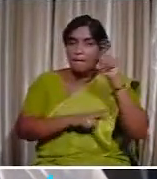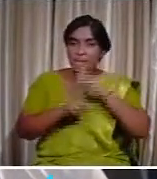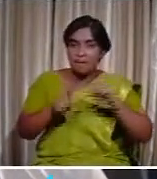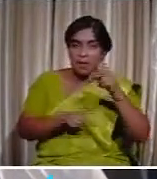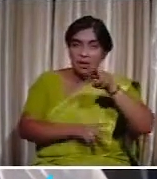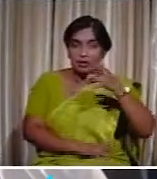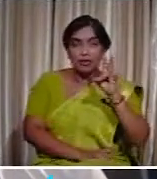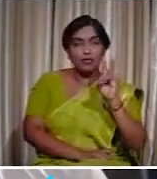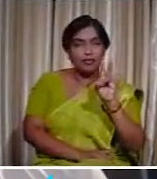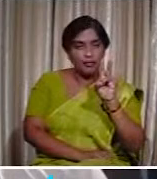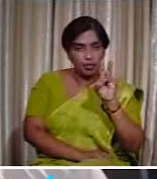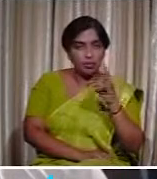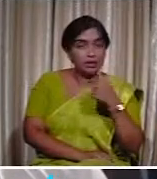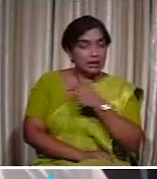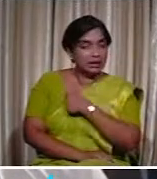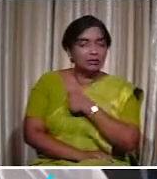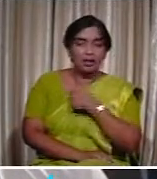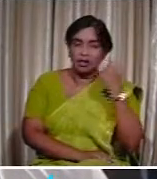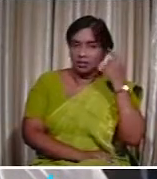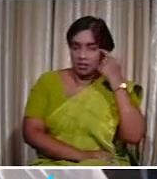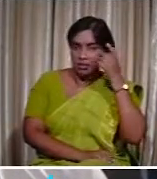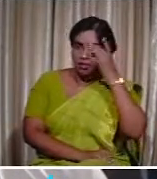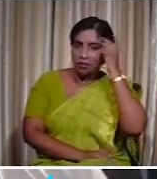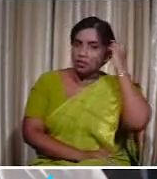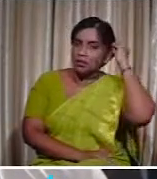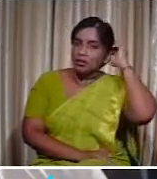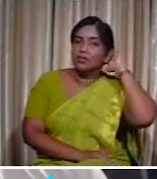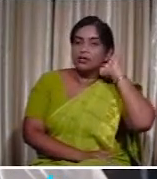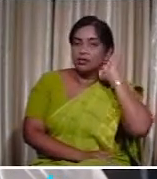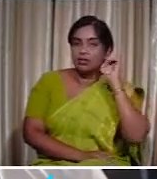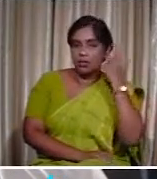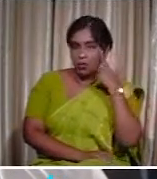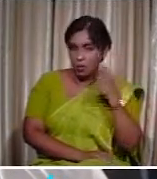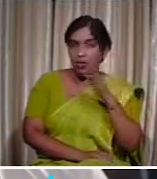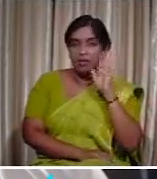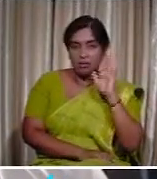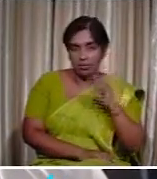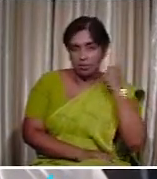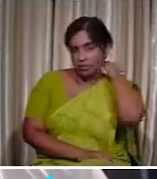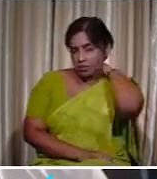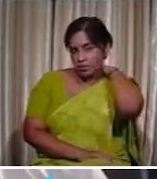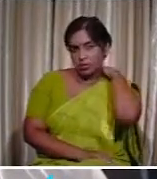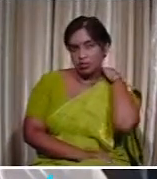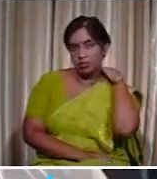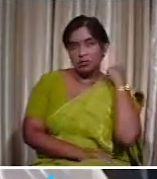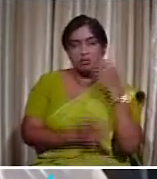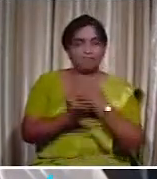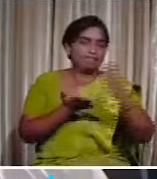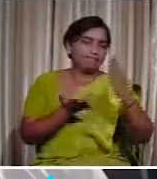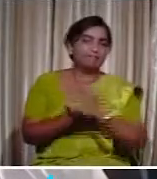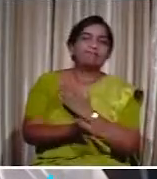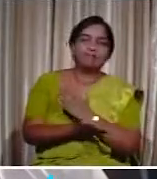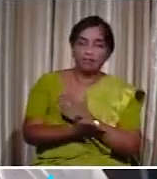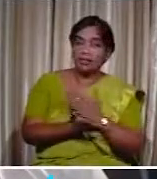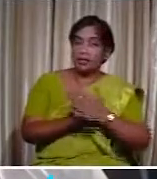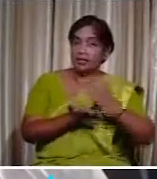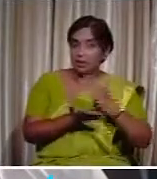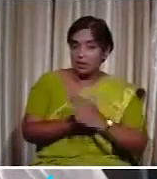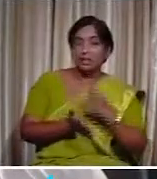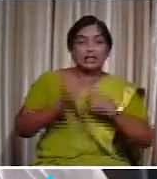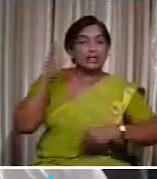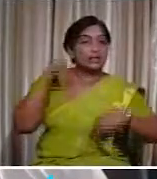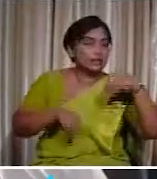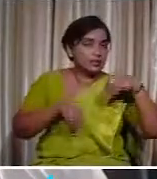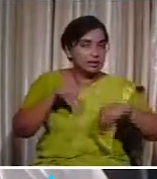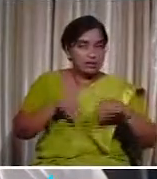ඉන්න 225 දෙනාගේම හදවතේ තියෙනවා. එයාට දැනෙනවා. නමුත් අපි කොහොම හරි දෙකට බෙදුණා. දෙකට බෙදිලා අපි ඡන්දෙකට